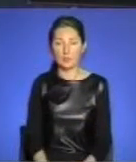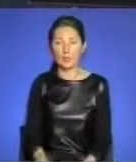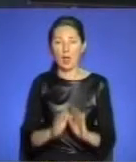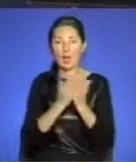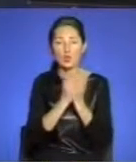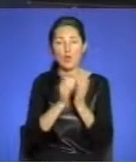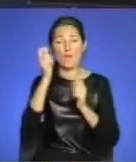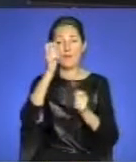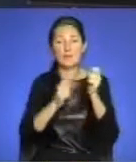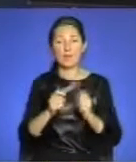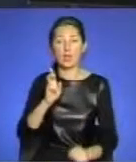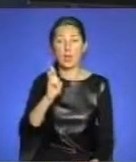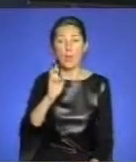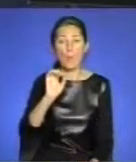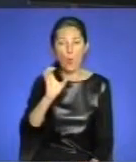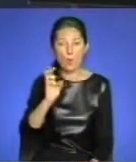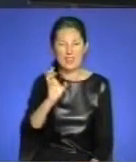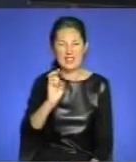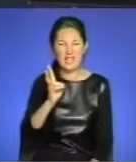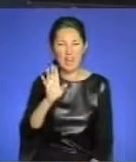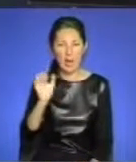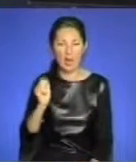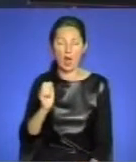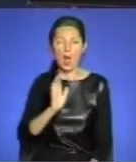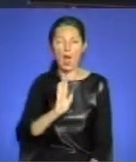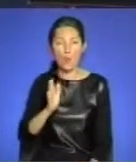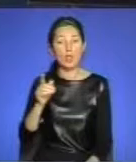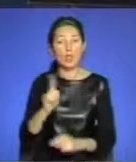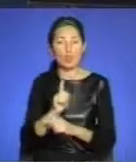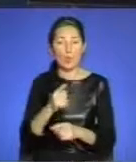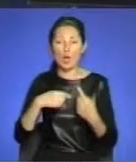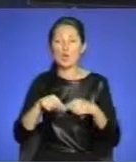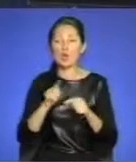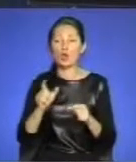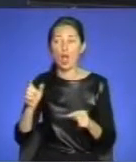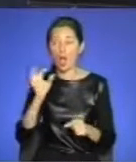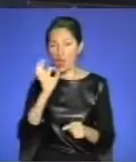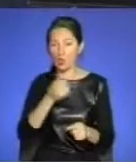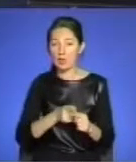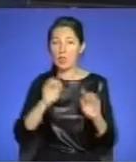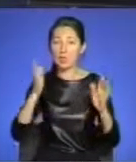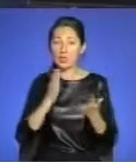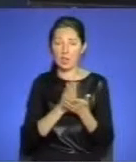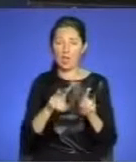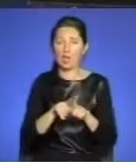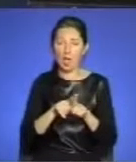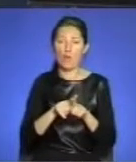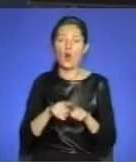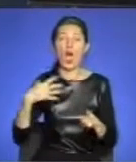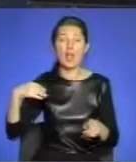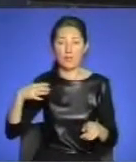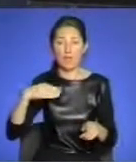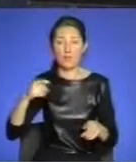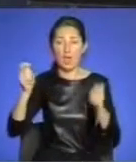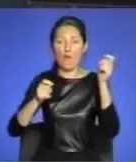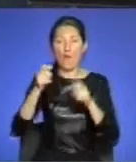Книжковий фестиваль «Book Square» днями відбудеться у Тернополі. Організатори кажуть, що ця подія є альтернативою львівському форуму видавців. На фестиваль